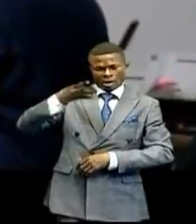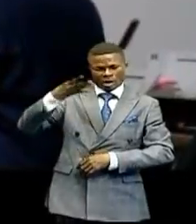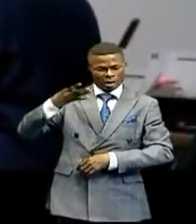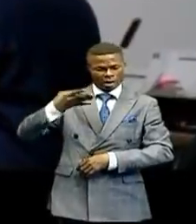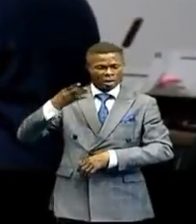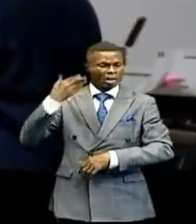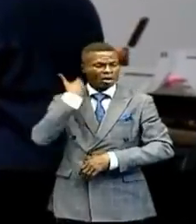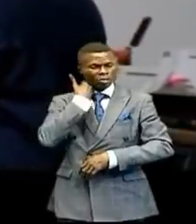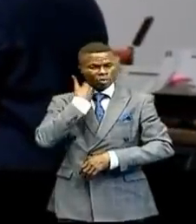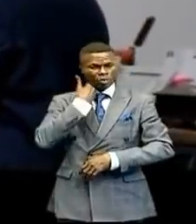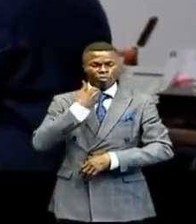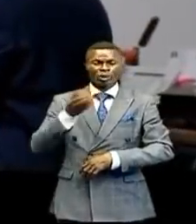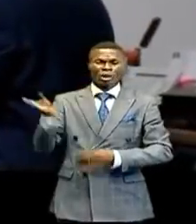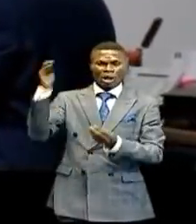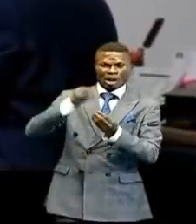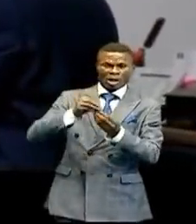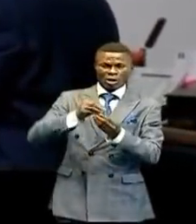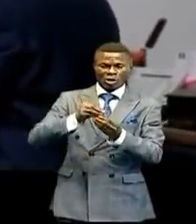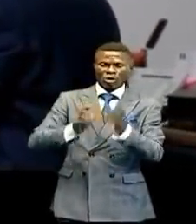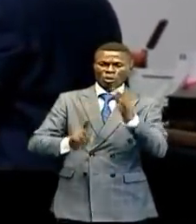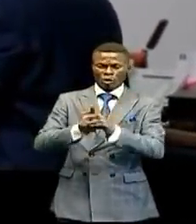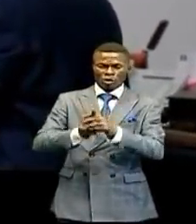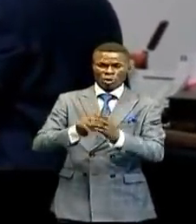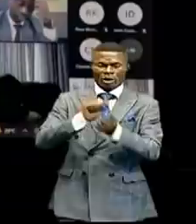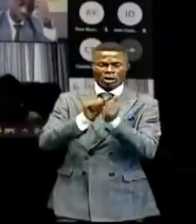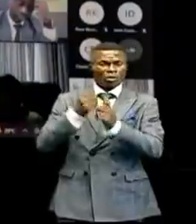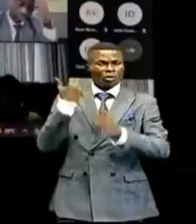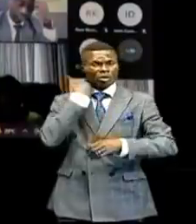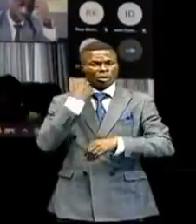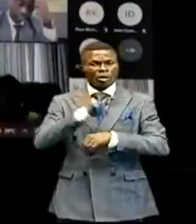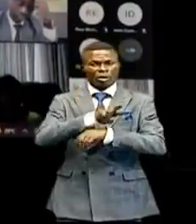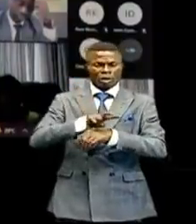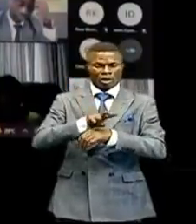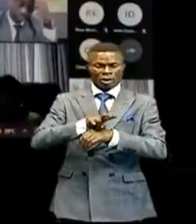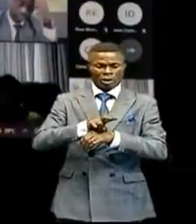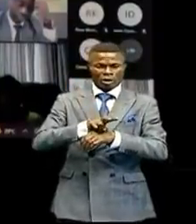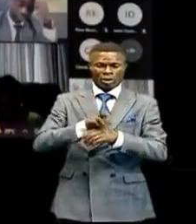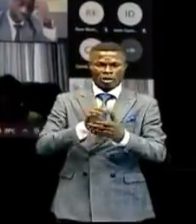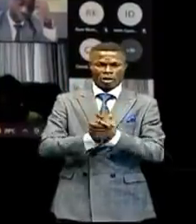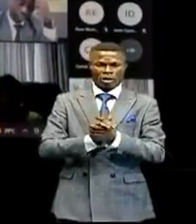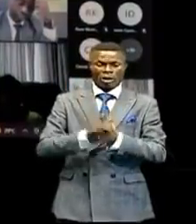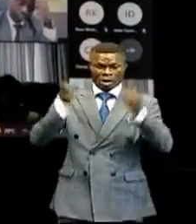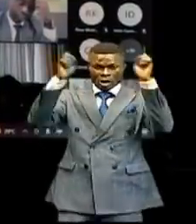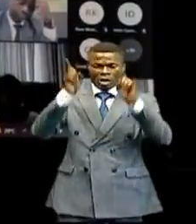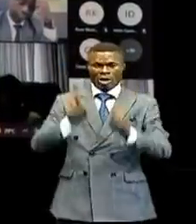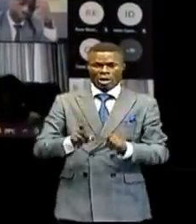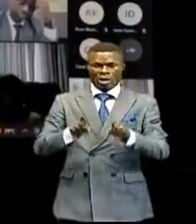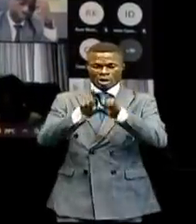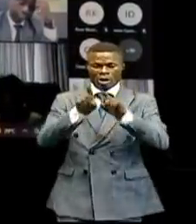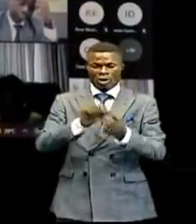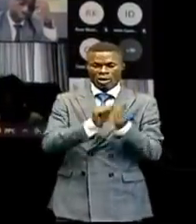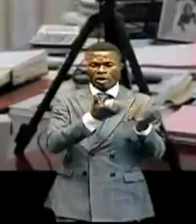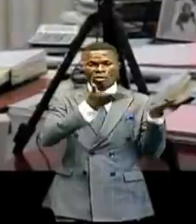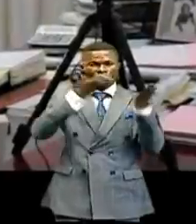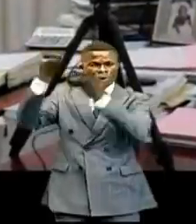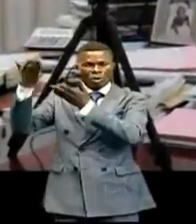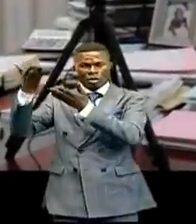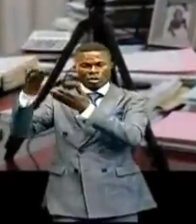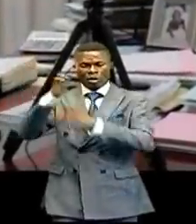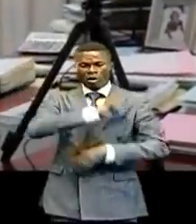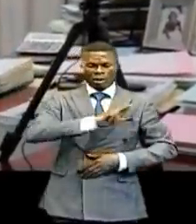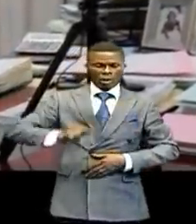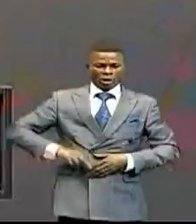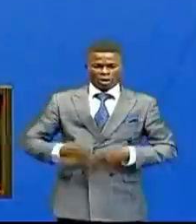vague suite à l'augmentation exponentielle de cas de pandémie en Europe, en Afrique et des cas d'importation en